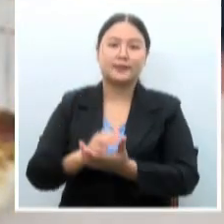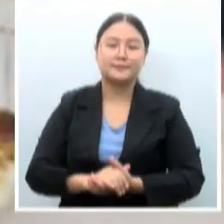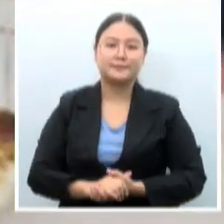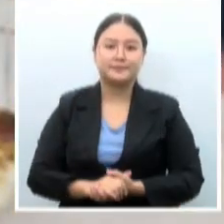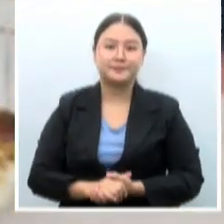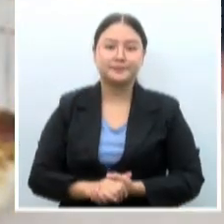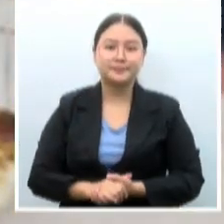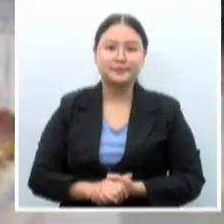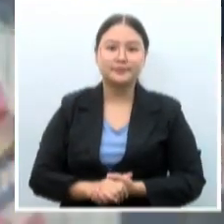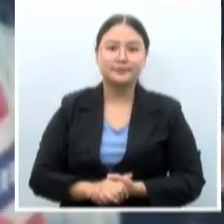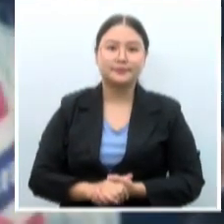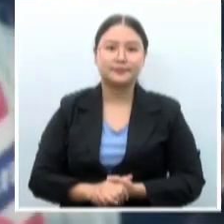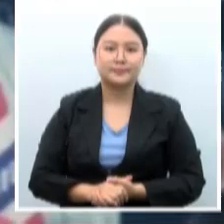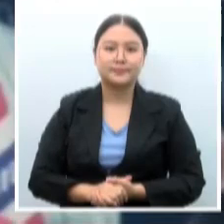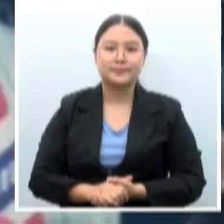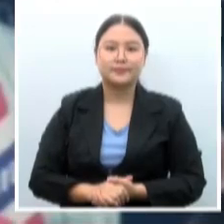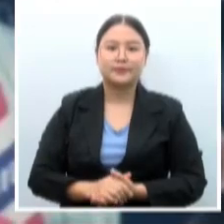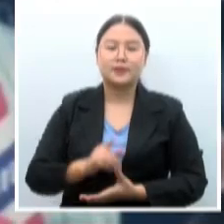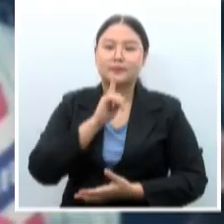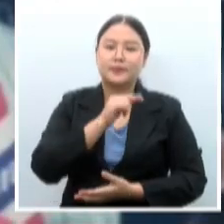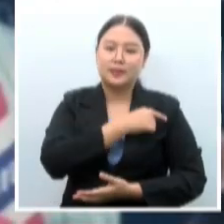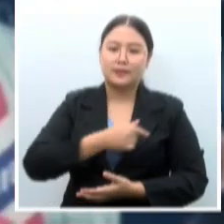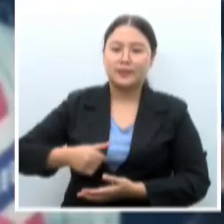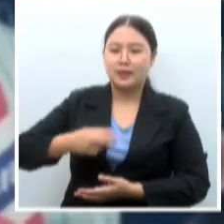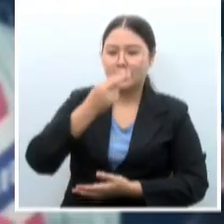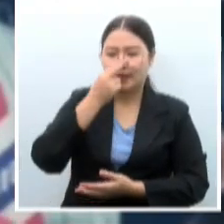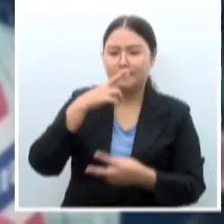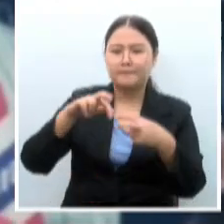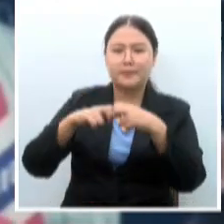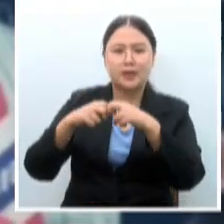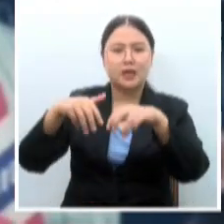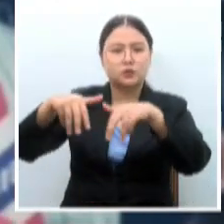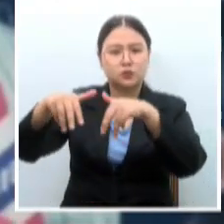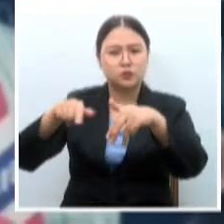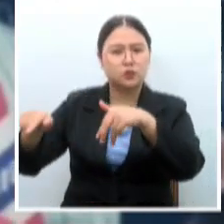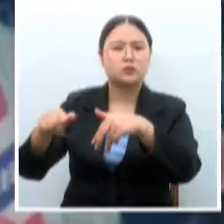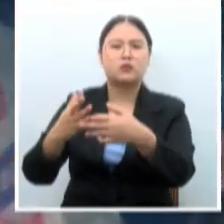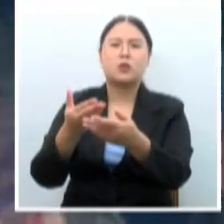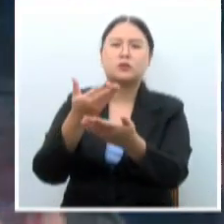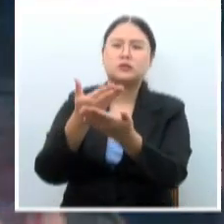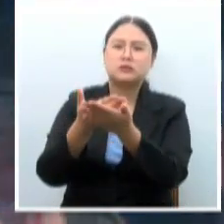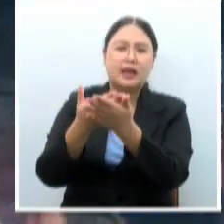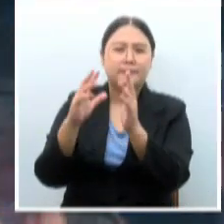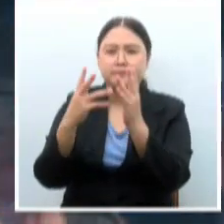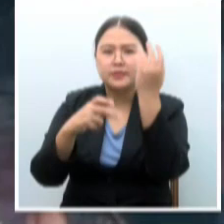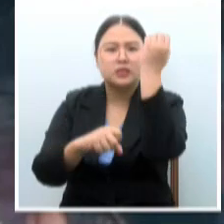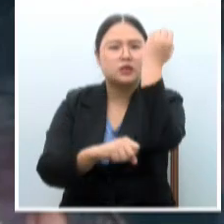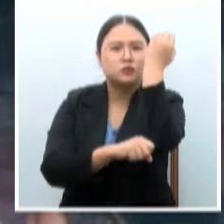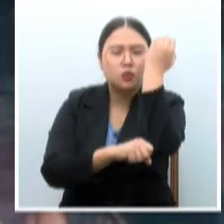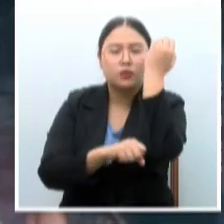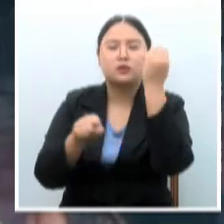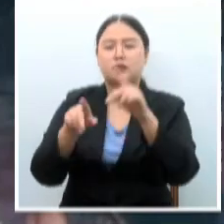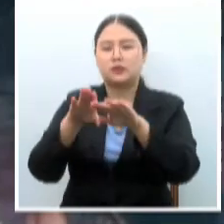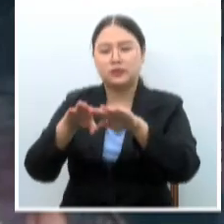ารีทรงพบเห็นปัญหาความยากจนและความทุกข์ยากลำบากของประชาชนโดยเฉพาะเด็กและเยาวช